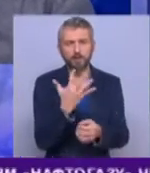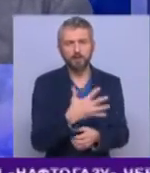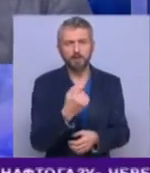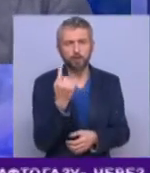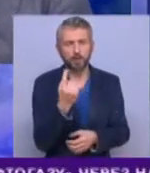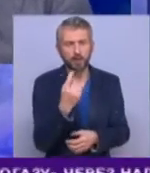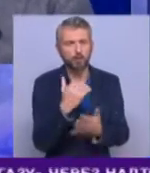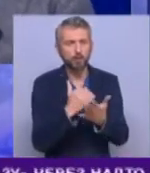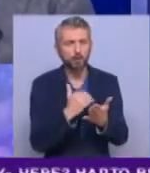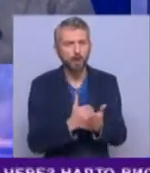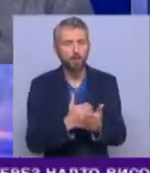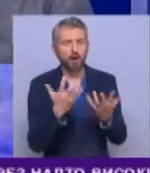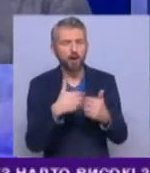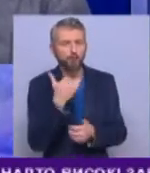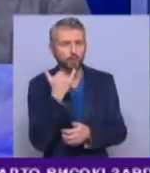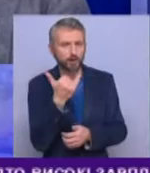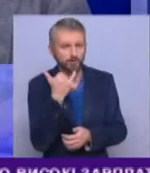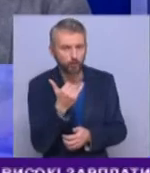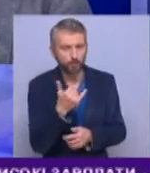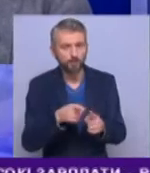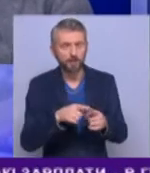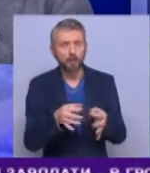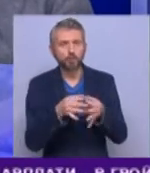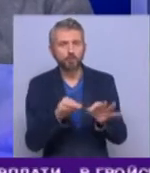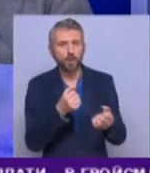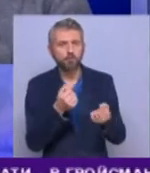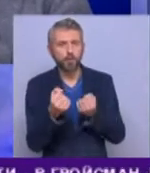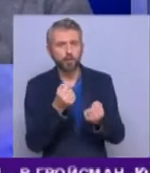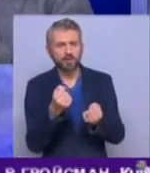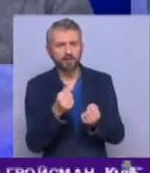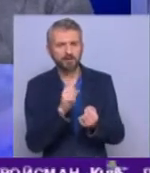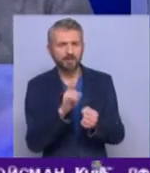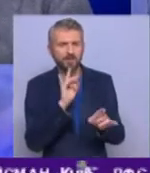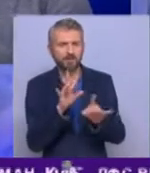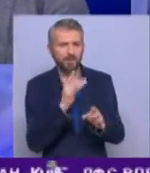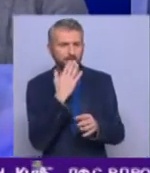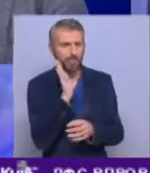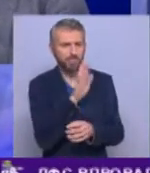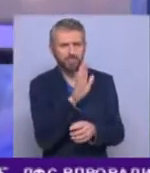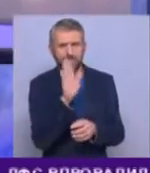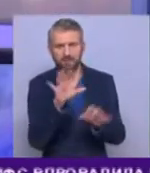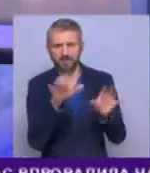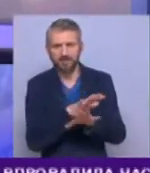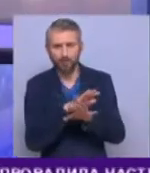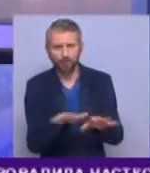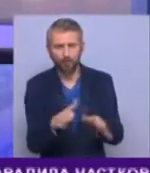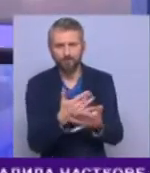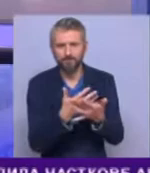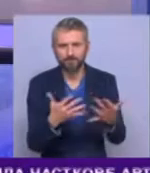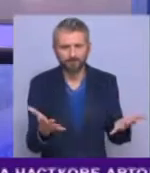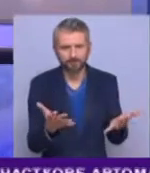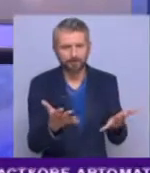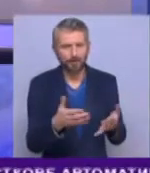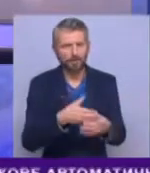1551 програму автододзвону. Тобто це дозволяє нам боротися якраз з стихійно розміщеною рекламою, різними штендерами, розміщення оце